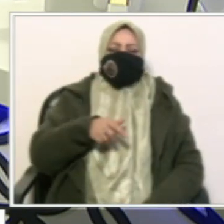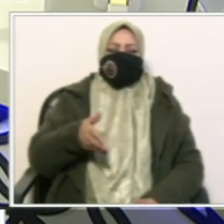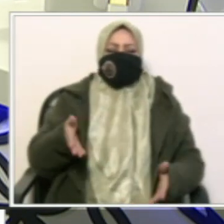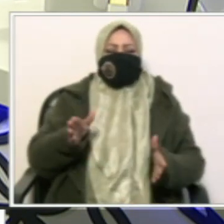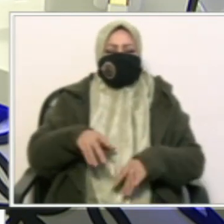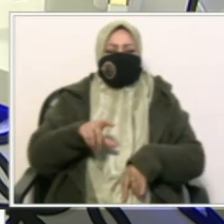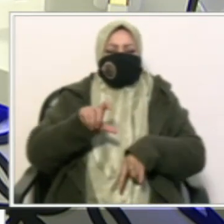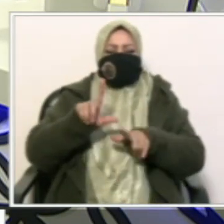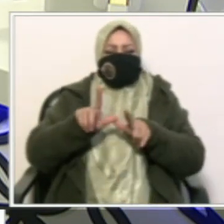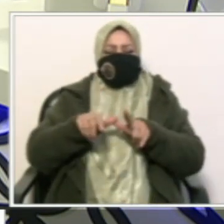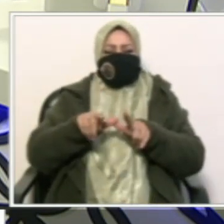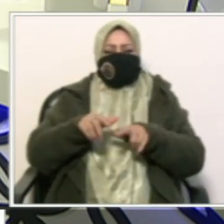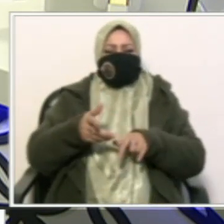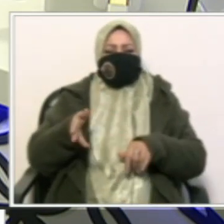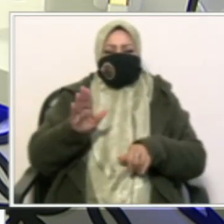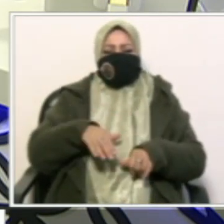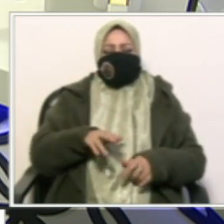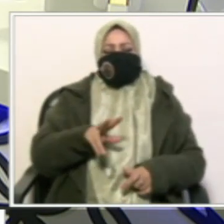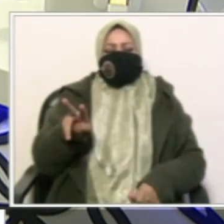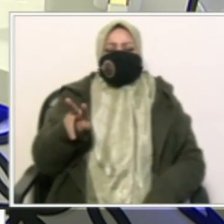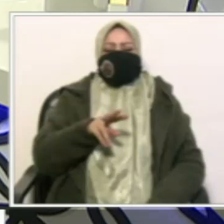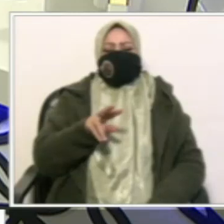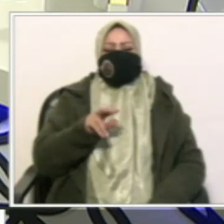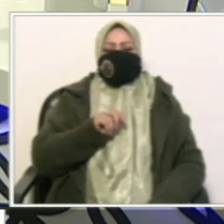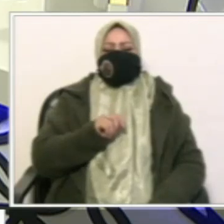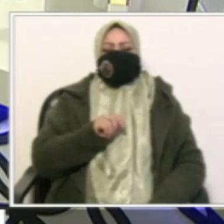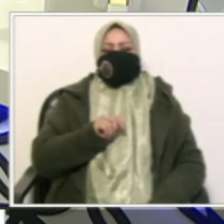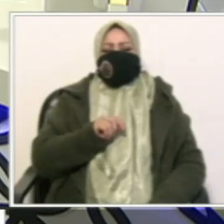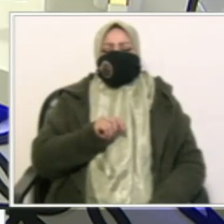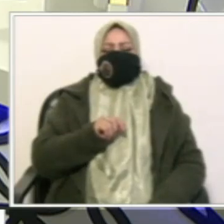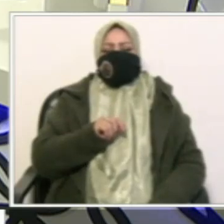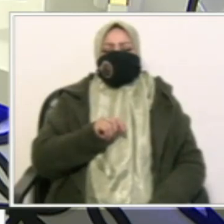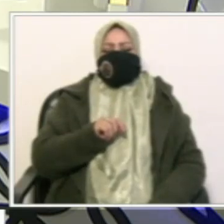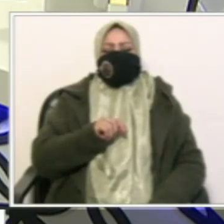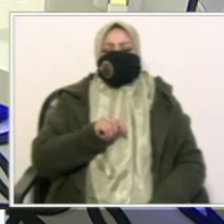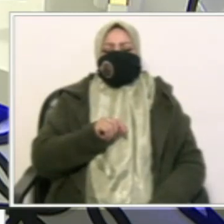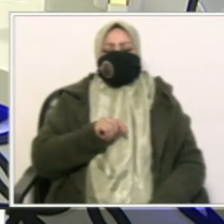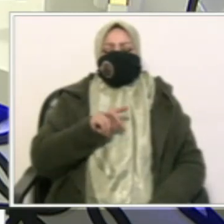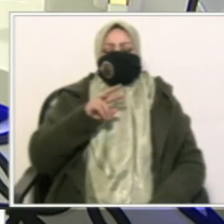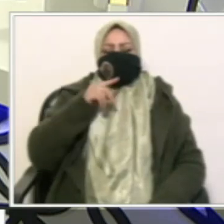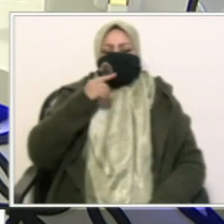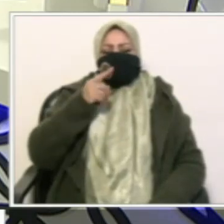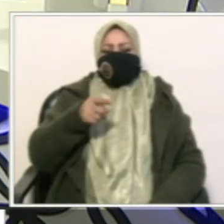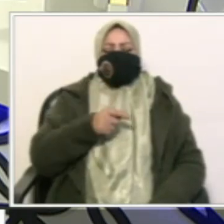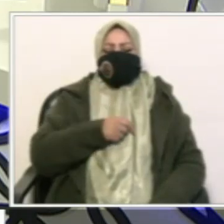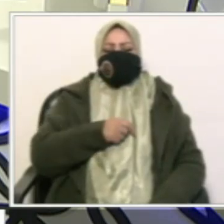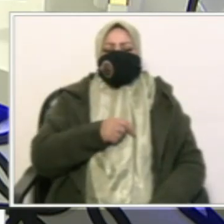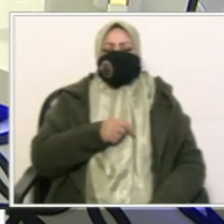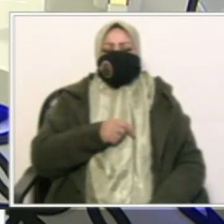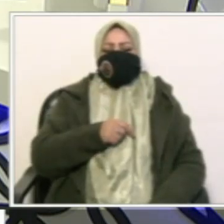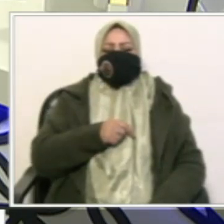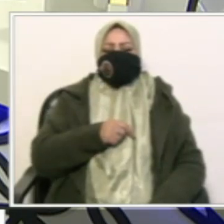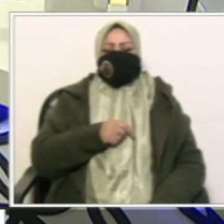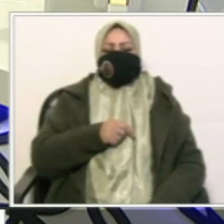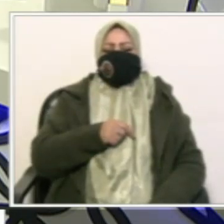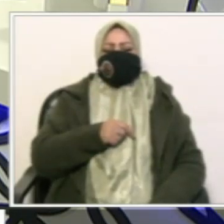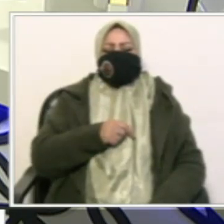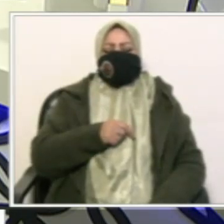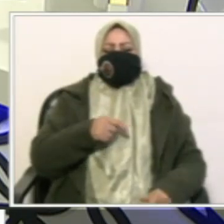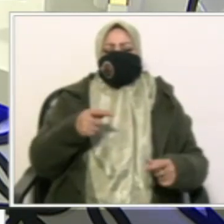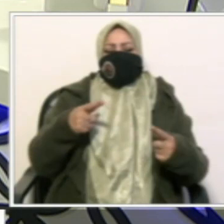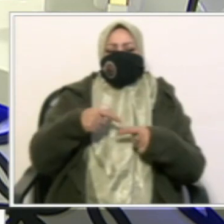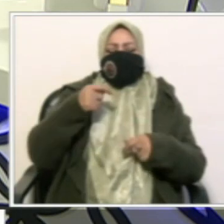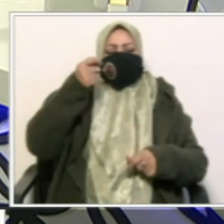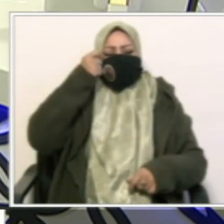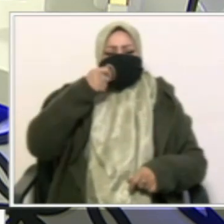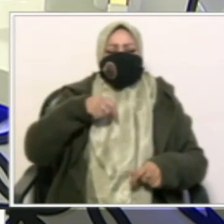وفي المزدوجين الجنسية. احنا اعتراضنا على مجرم الحرب هذا لانه مجرم وقاتل وهجر الناس ونب قبور